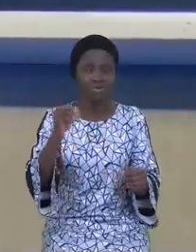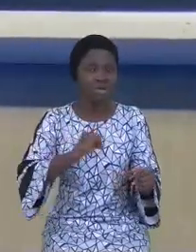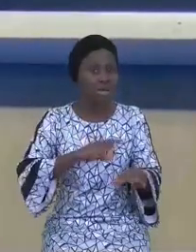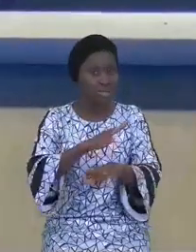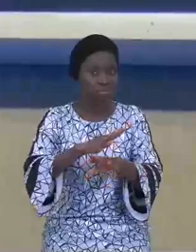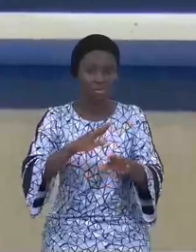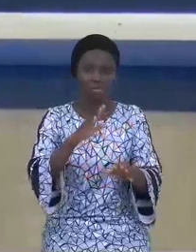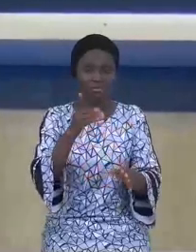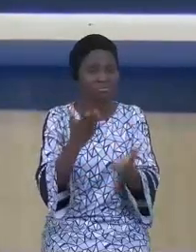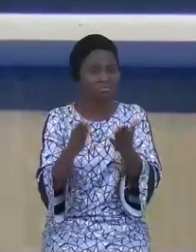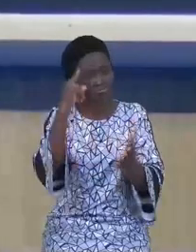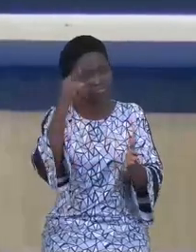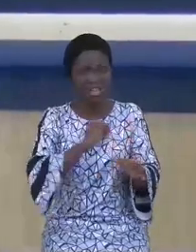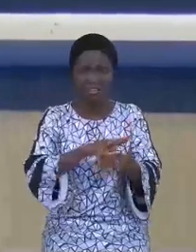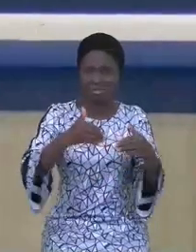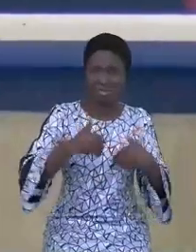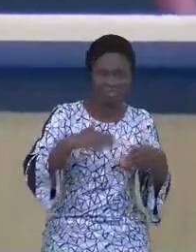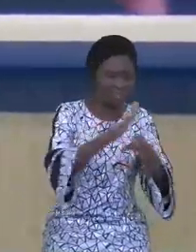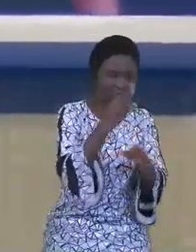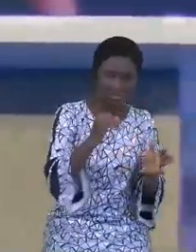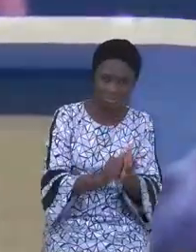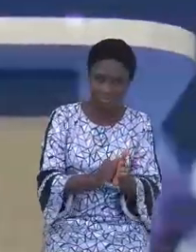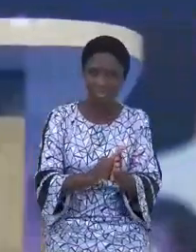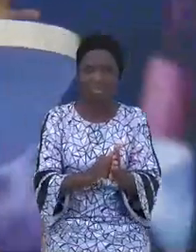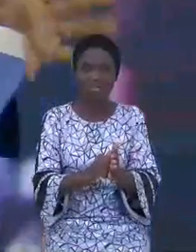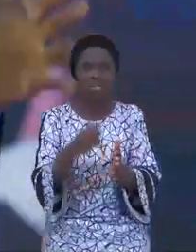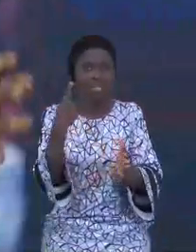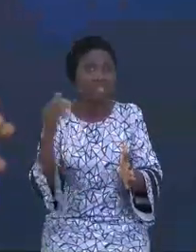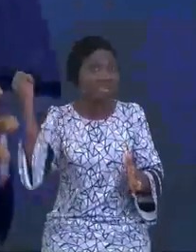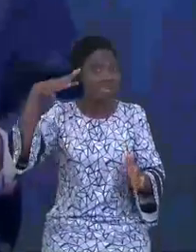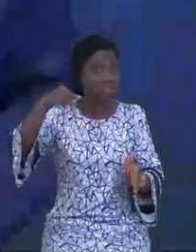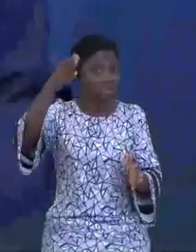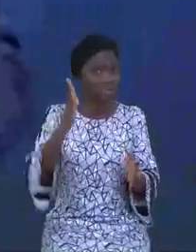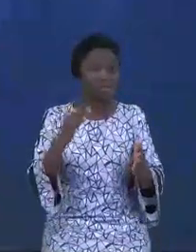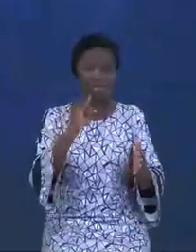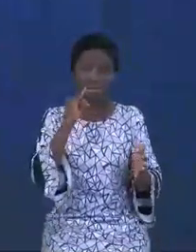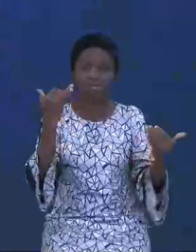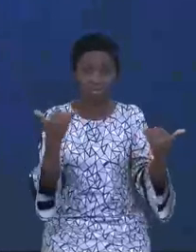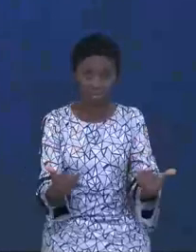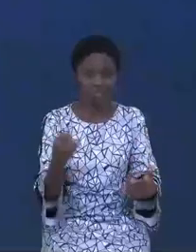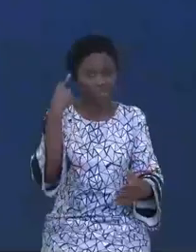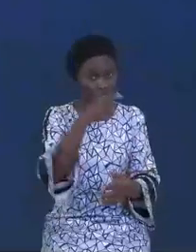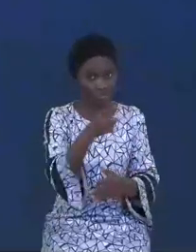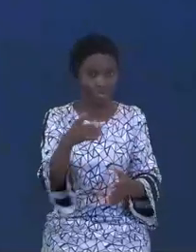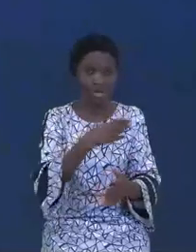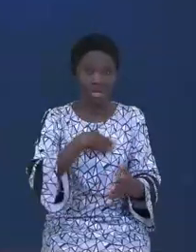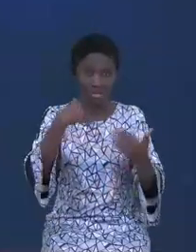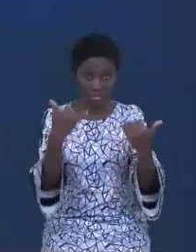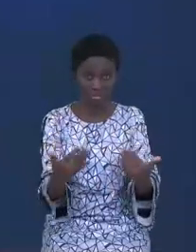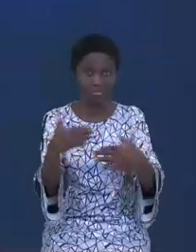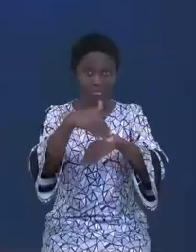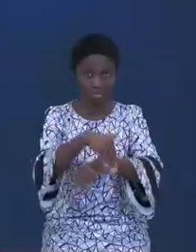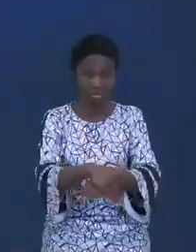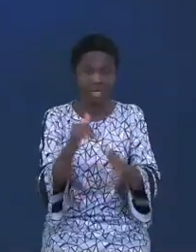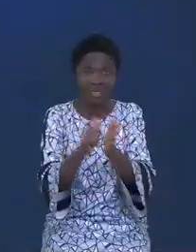ceci, je n'ai pas assez de cela. La grâce de Dieu est disponible pour toi. Et ce soir, cette